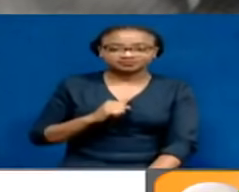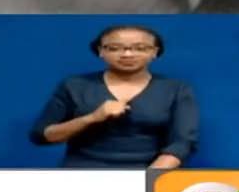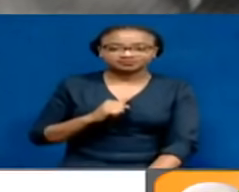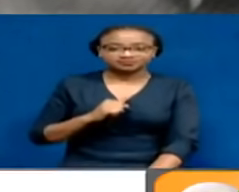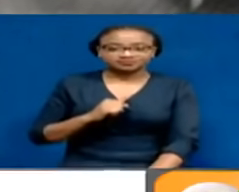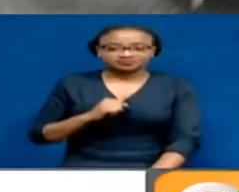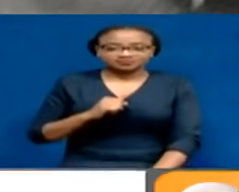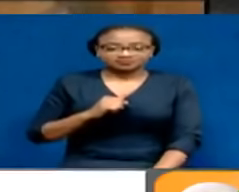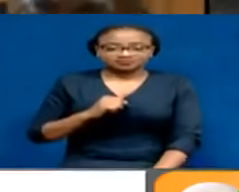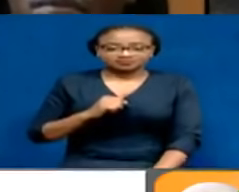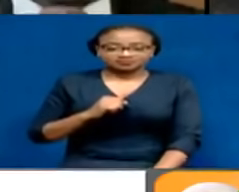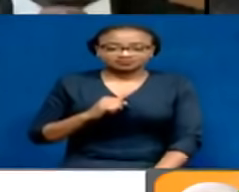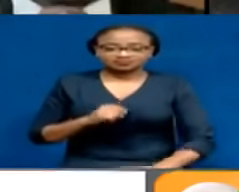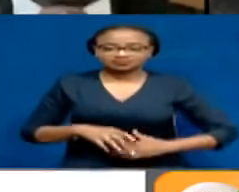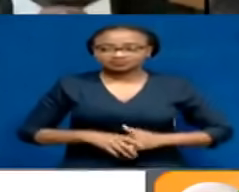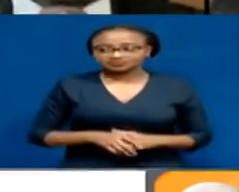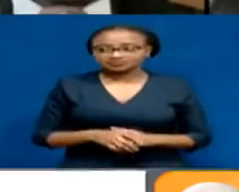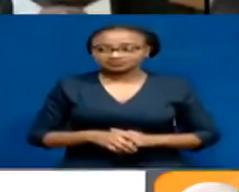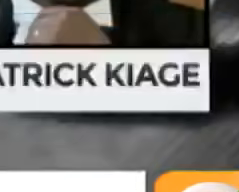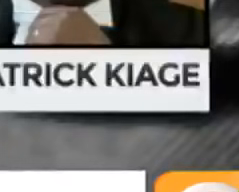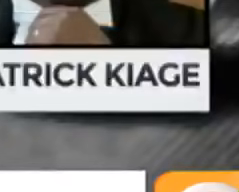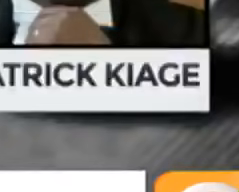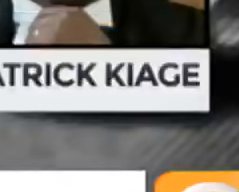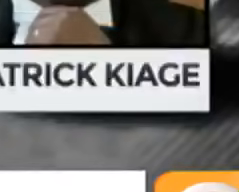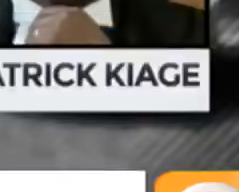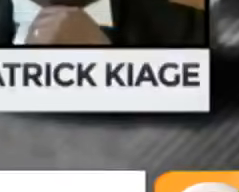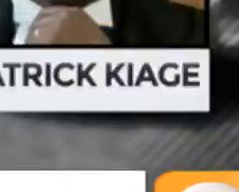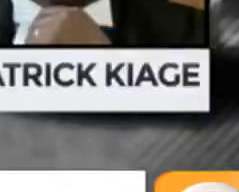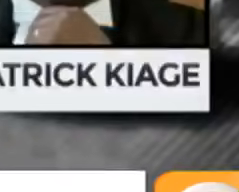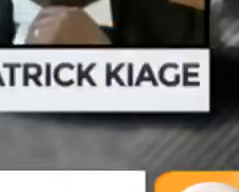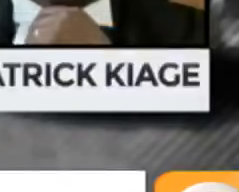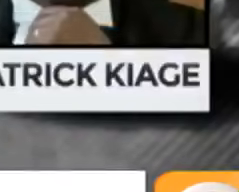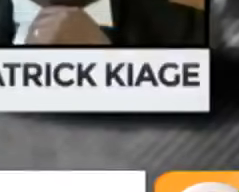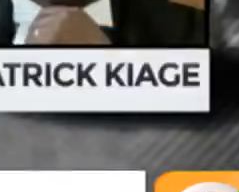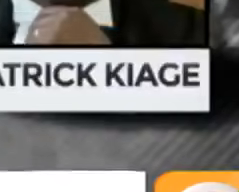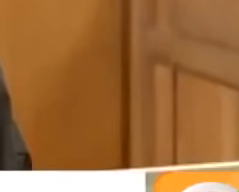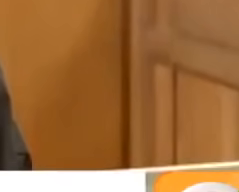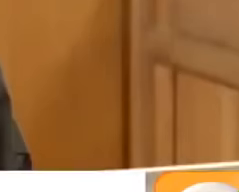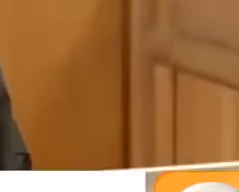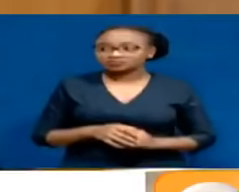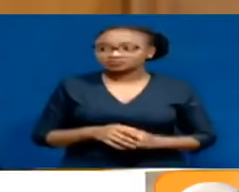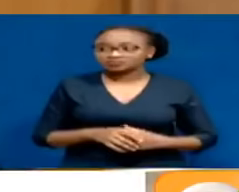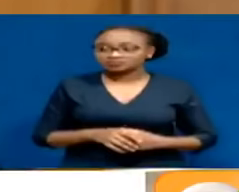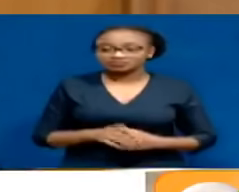Musinga, Roslyn Nambuye, Hana Okwengu na Patrick Kiage watakaposikiza hoja.